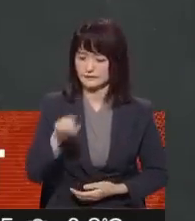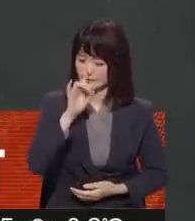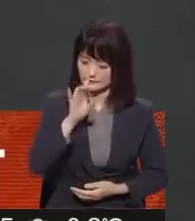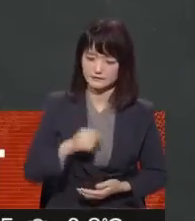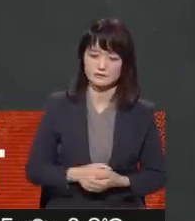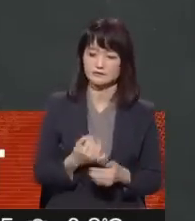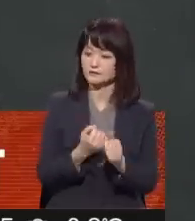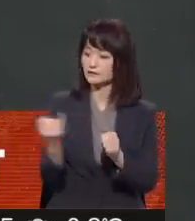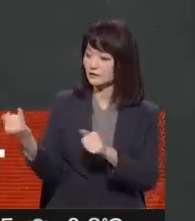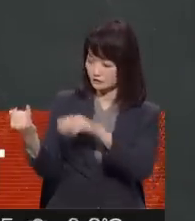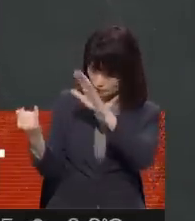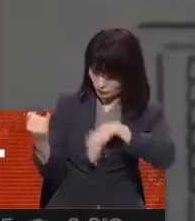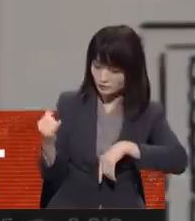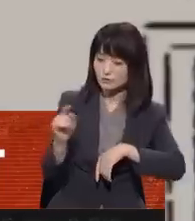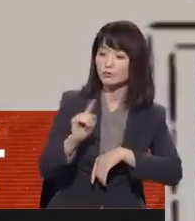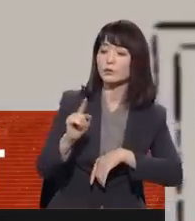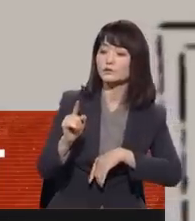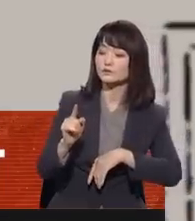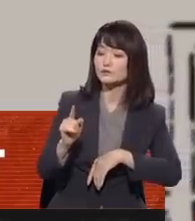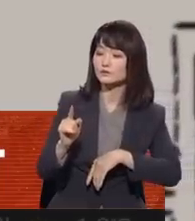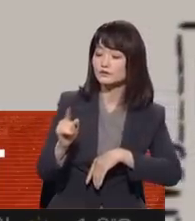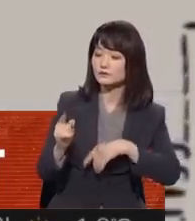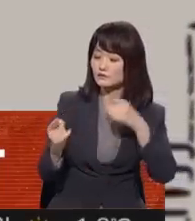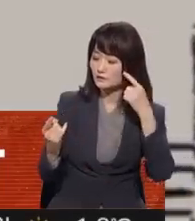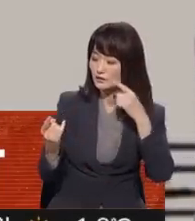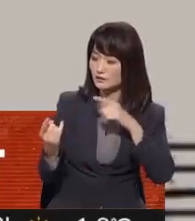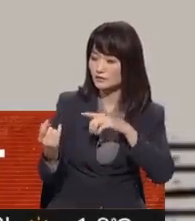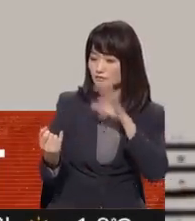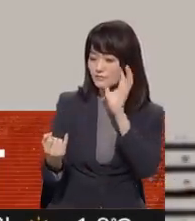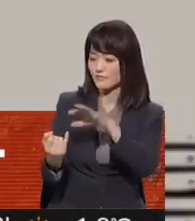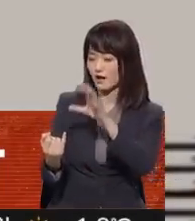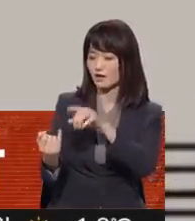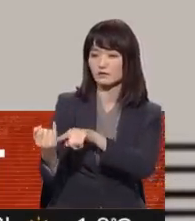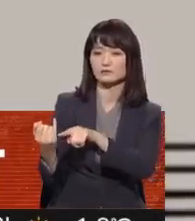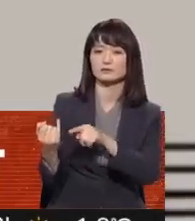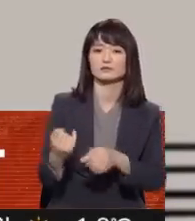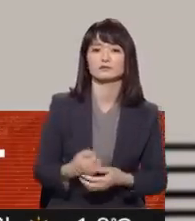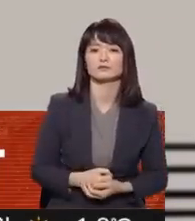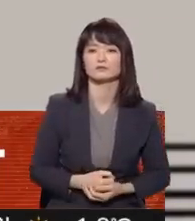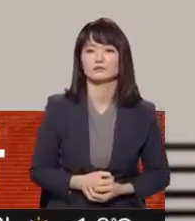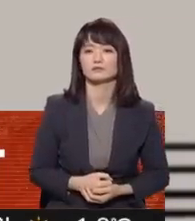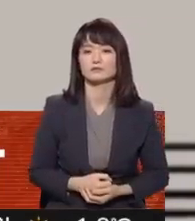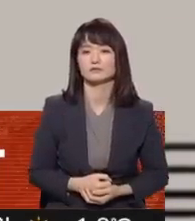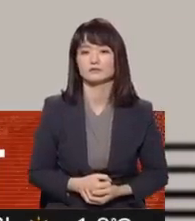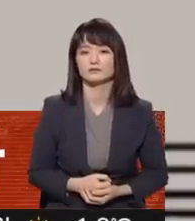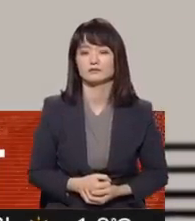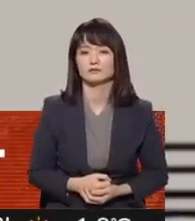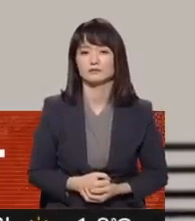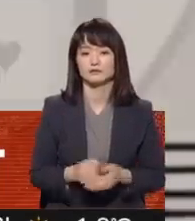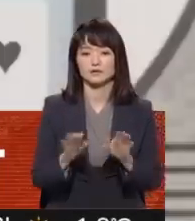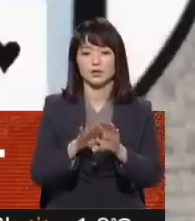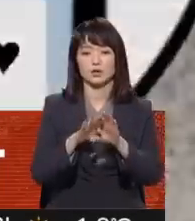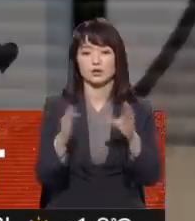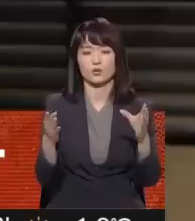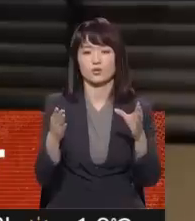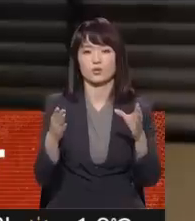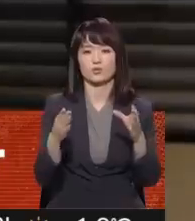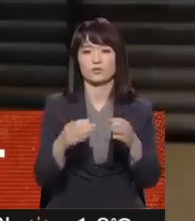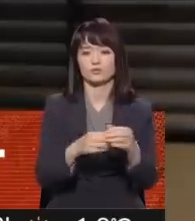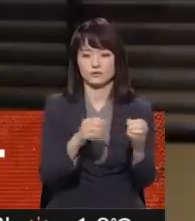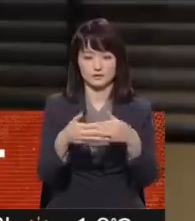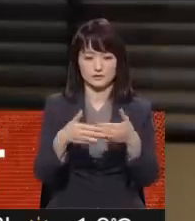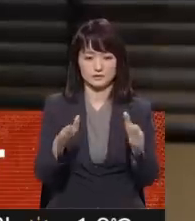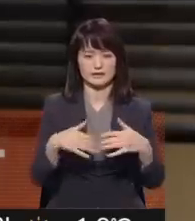안에 불러서 뭐냐고 따지니까 따지니까이 안에 말로는 오픈 채팅방에서 게임을 했는데 무슨 게임